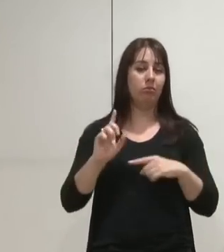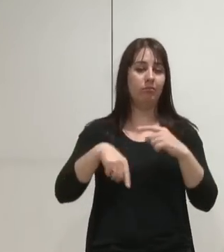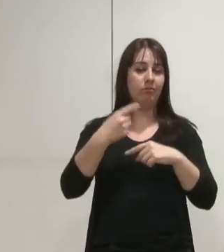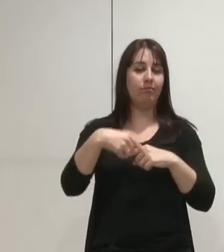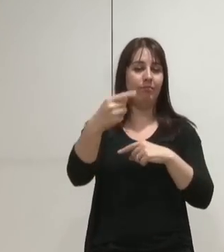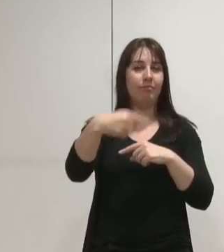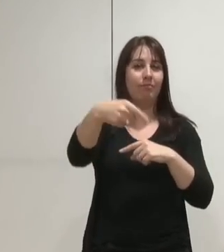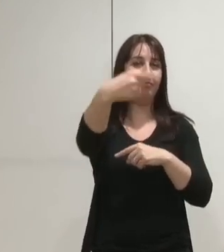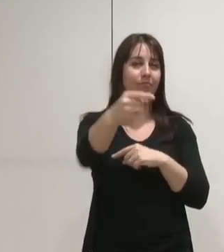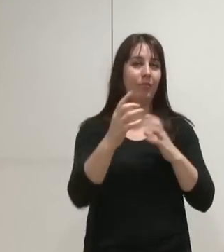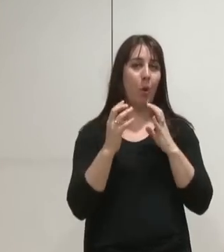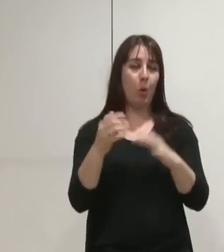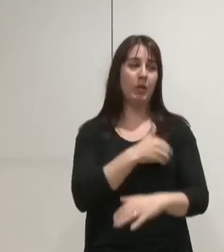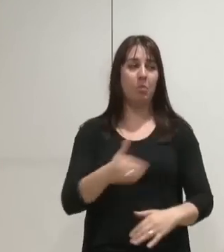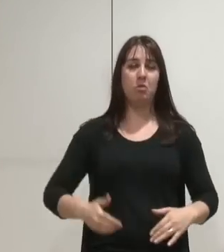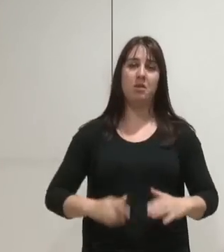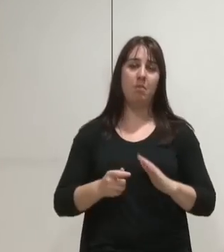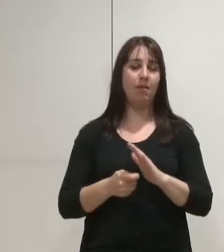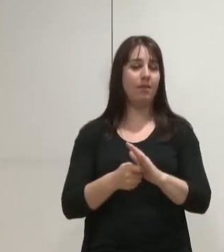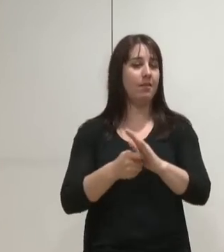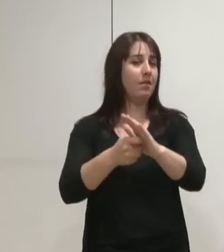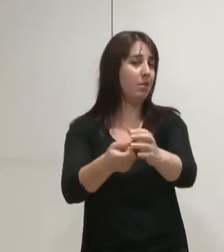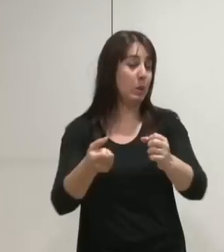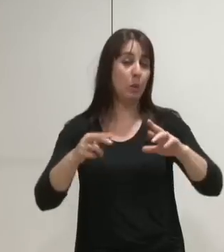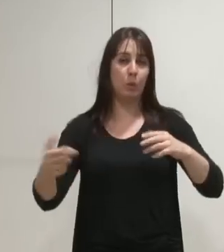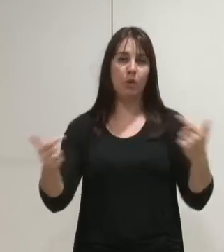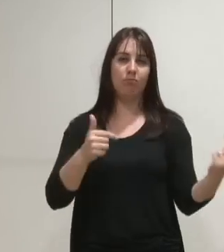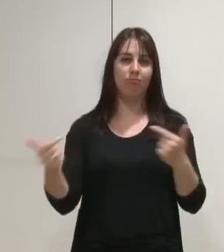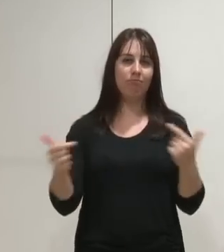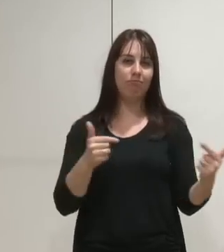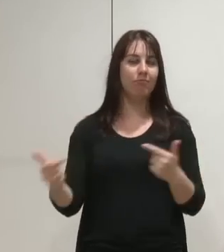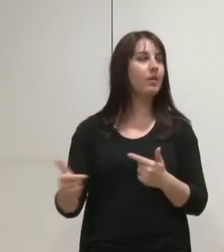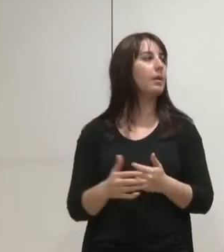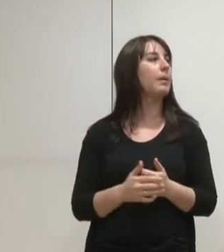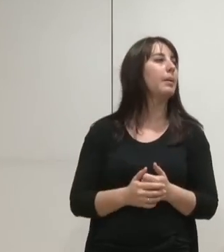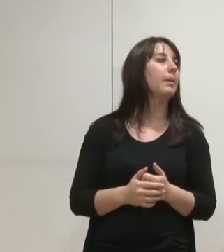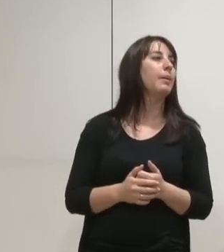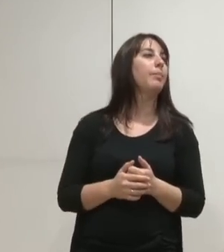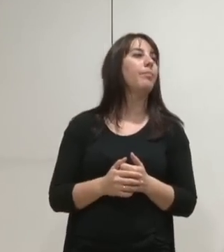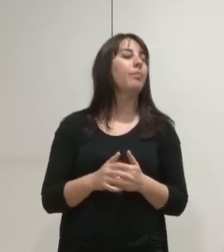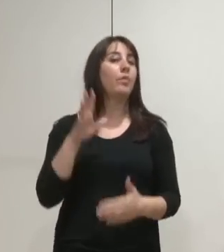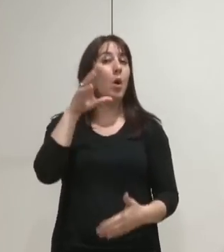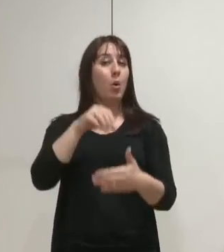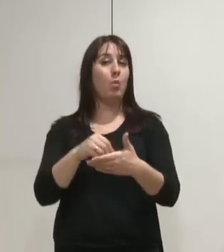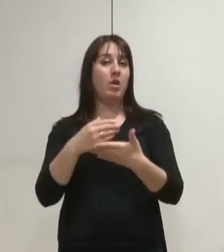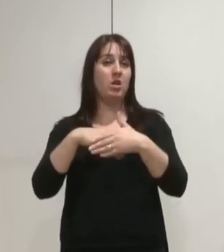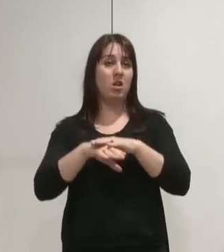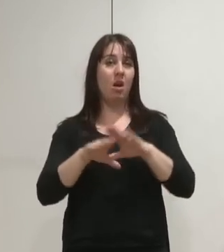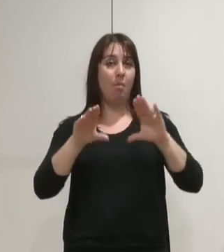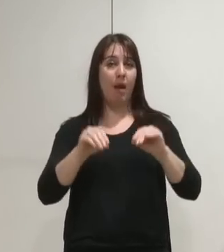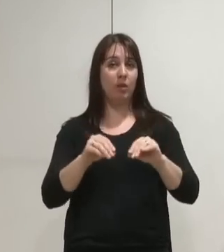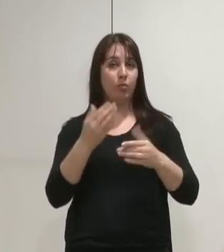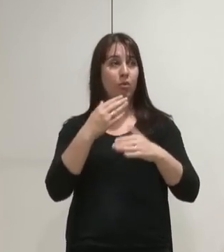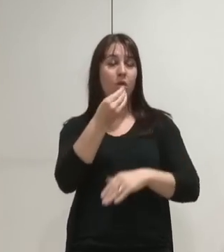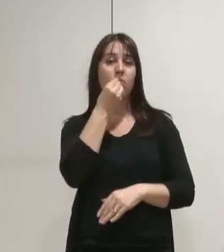municipaux euh ça comprend aussi évidemment le des places dans les restaurations scolaire